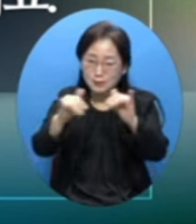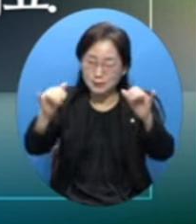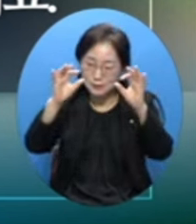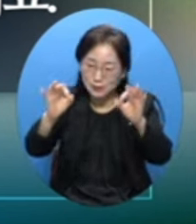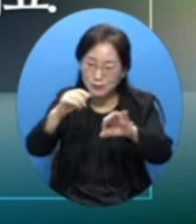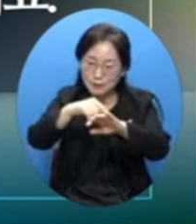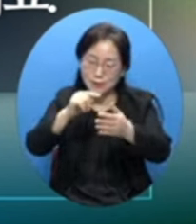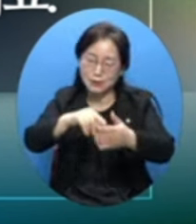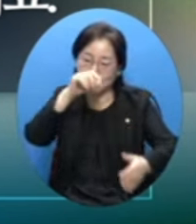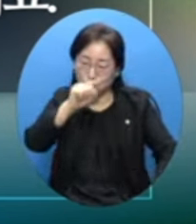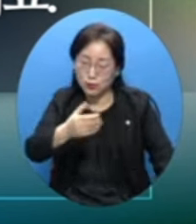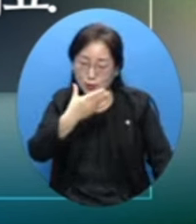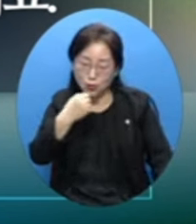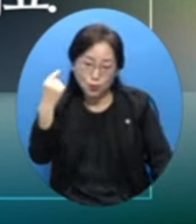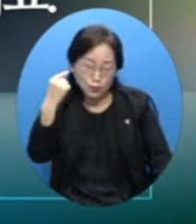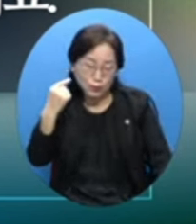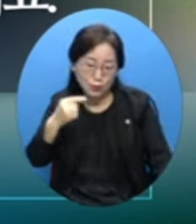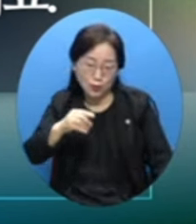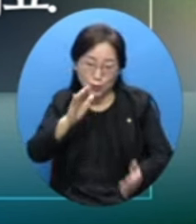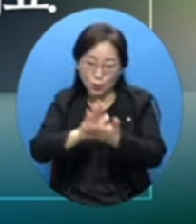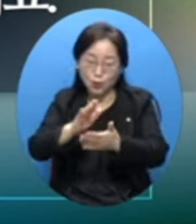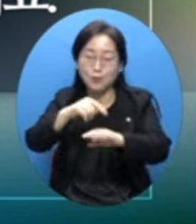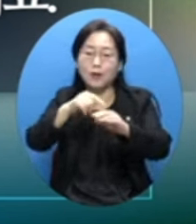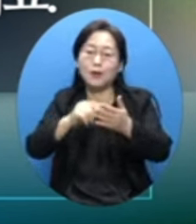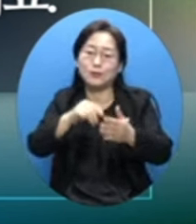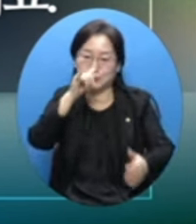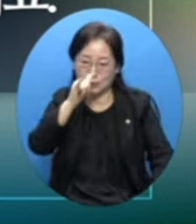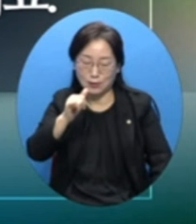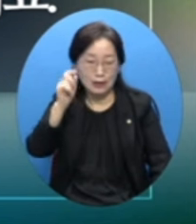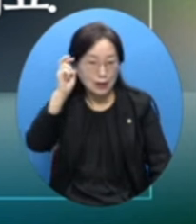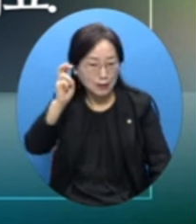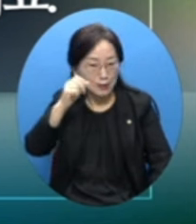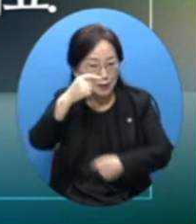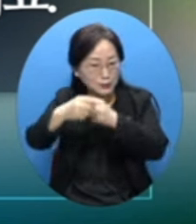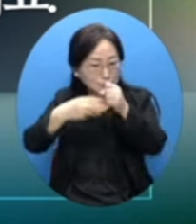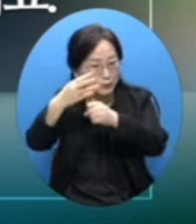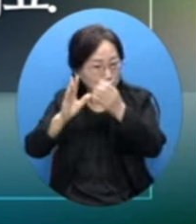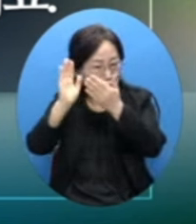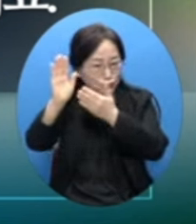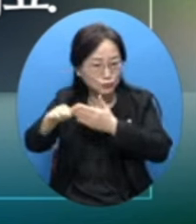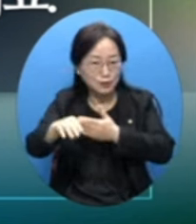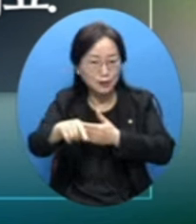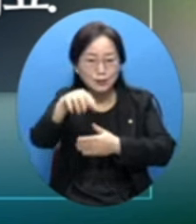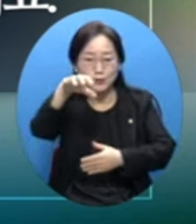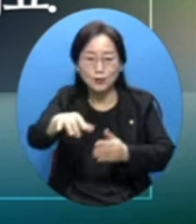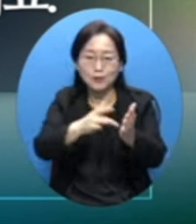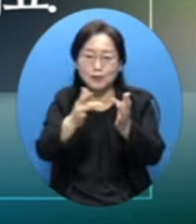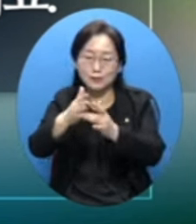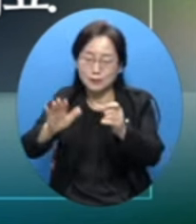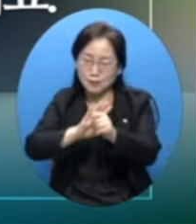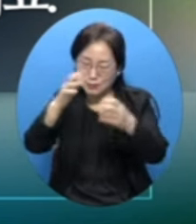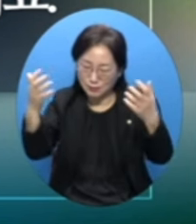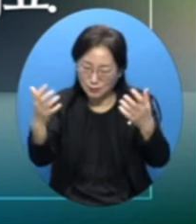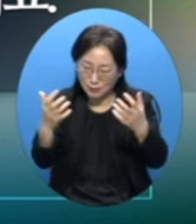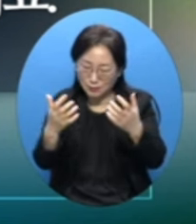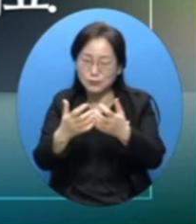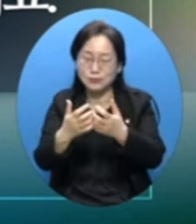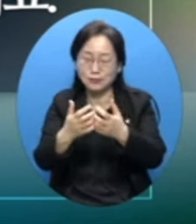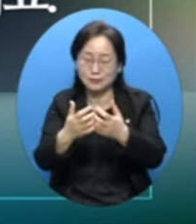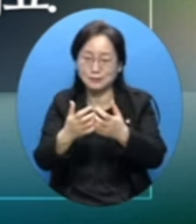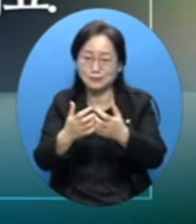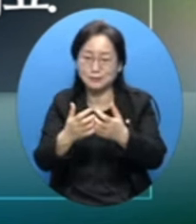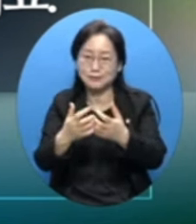복음에 대한 열정으로 보아서 아마 몇 년이 지나면 이곳에 예수님의 사랑이 넘치는 곳이 될 것